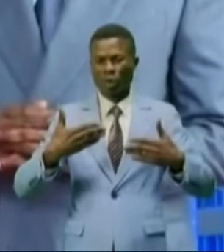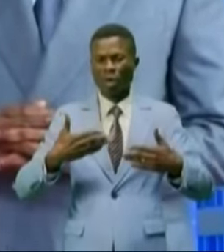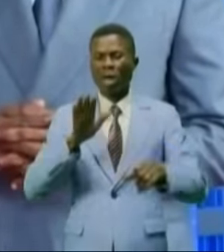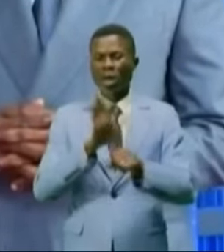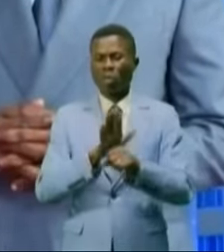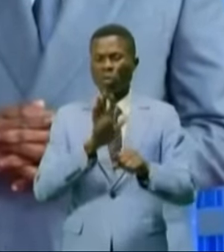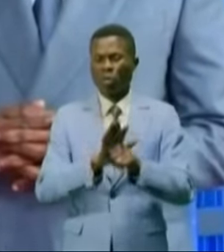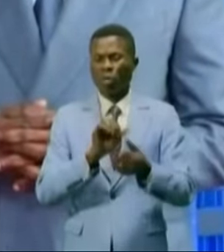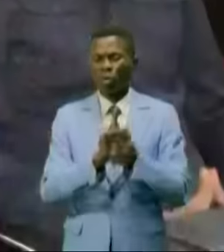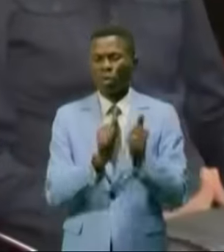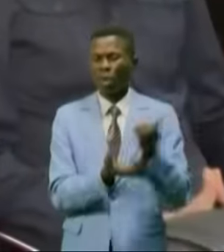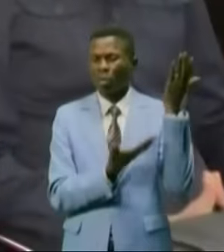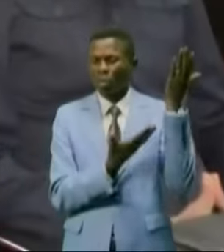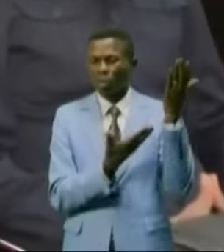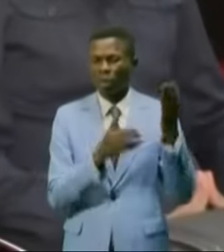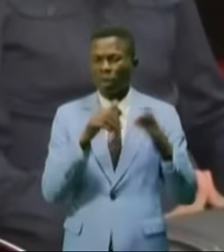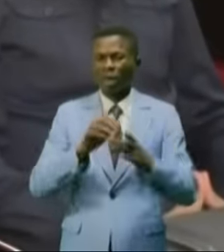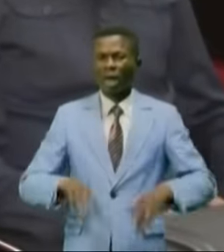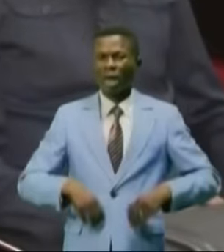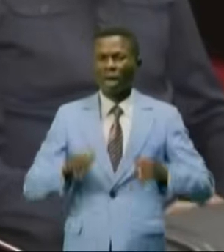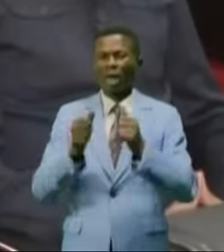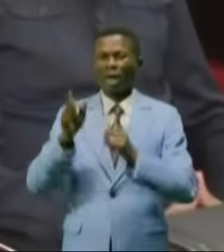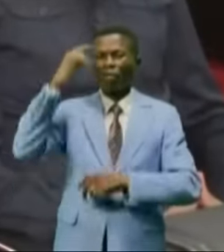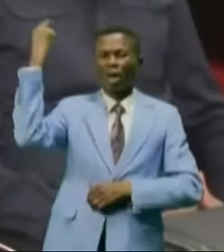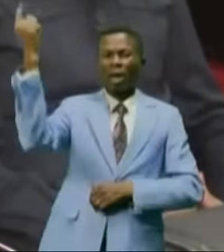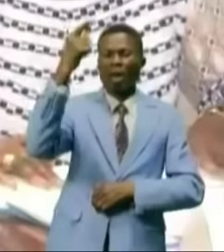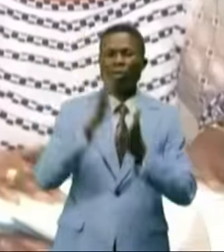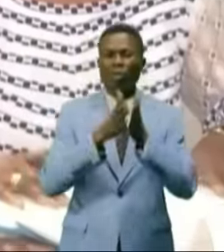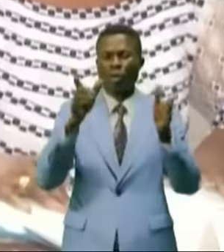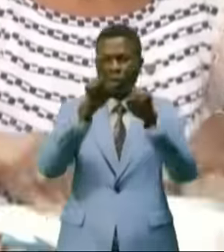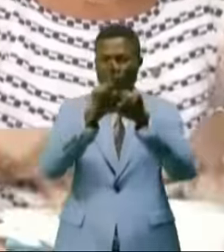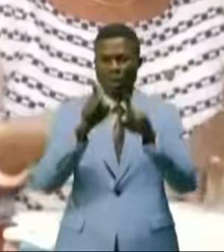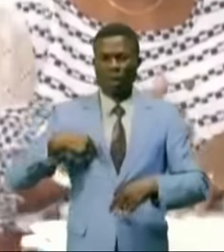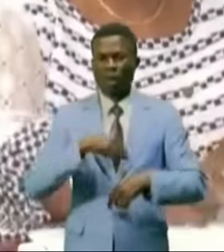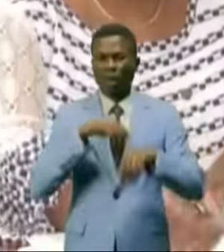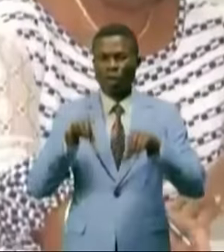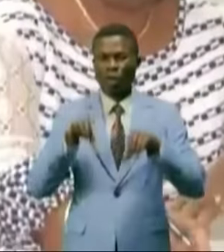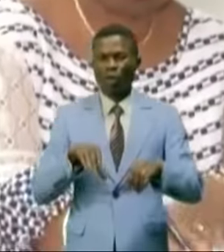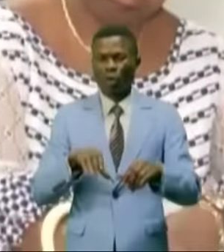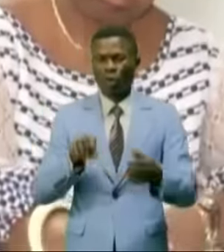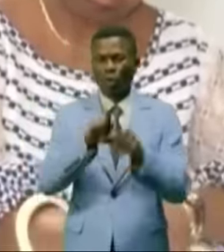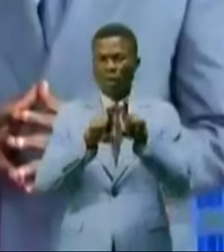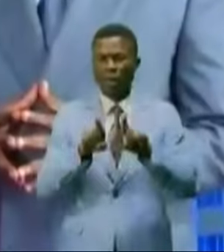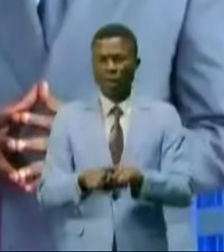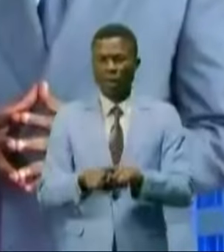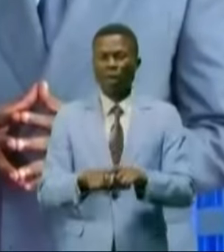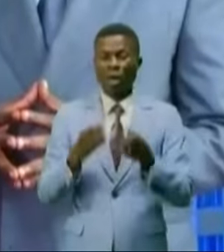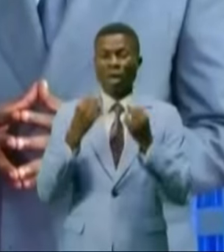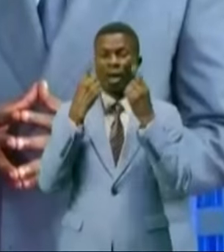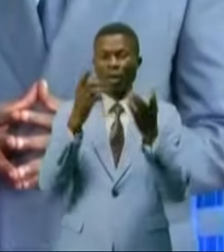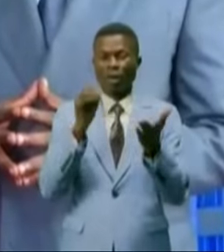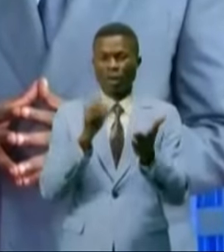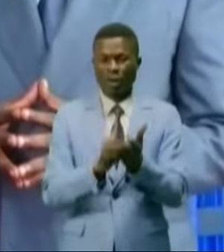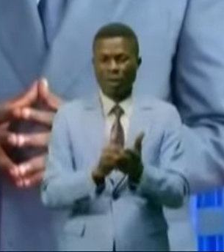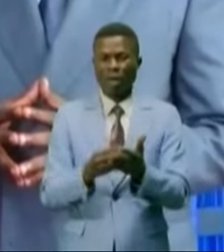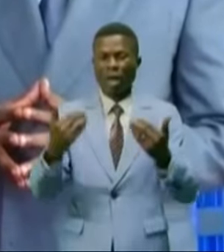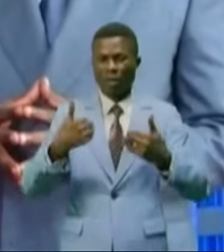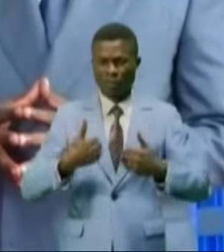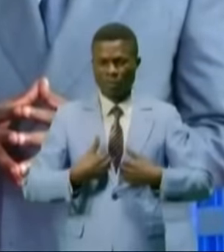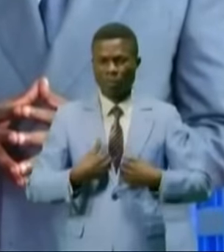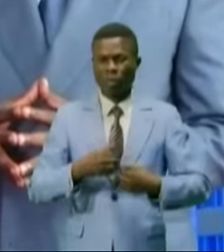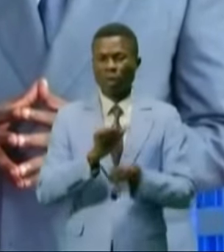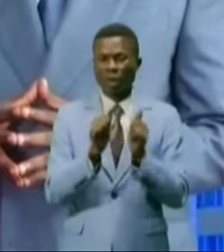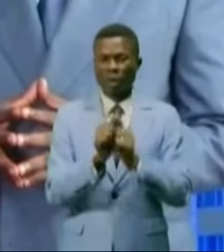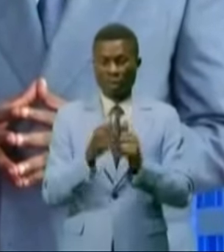sérieux sur le monde entier et nous en RDC nous sommes impactés, notamment rien qu'à voir ce qui se